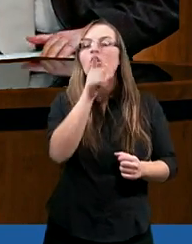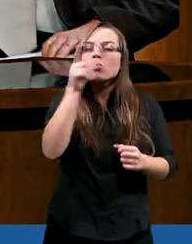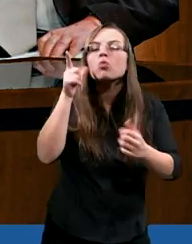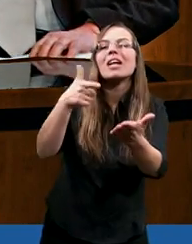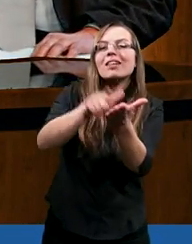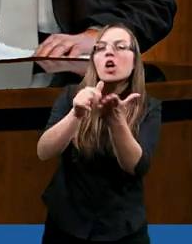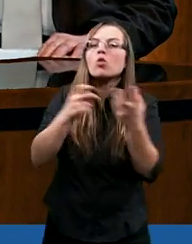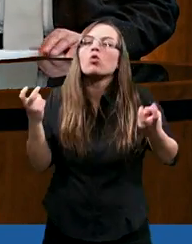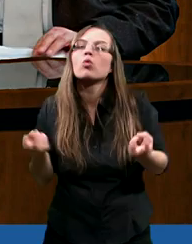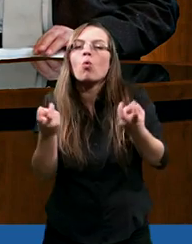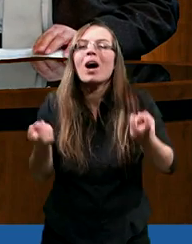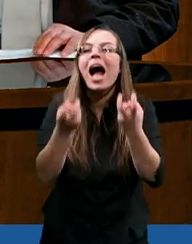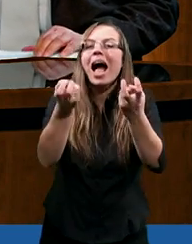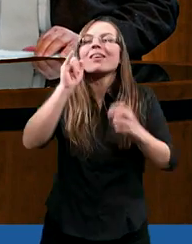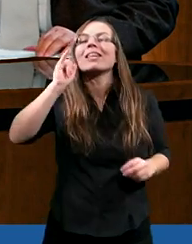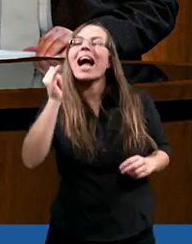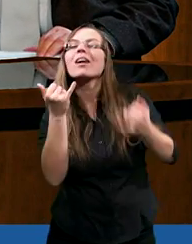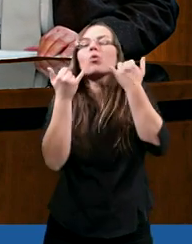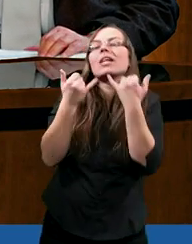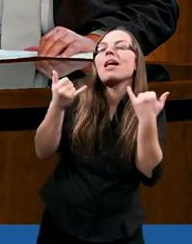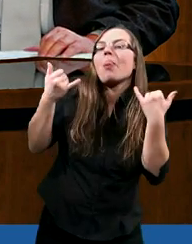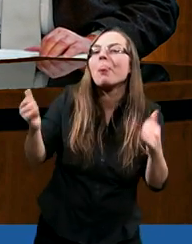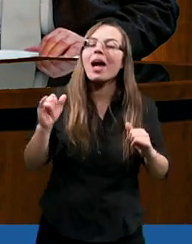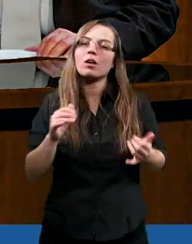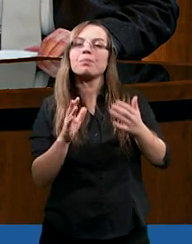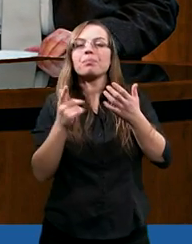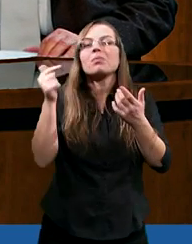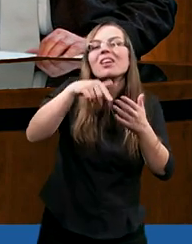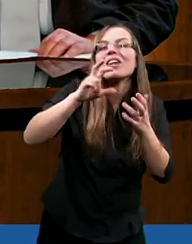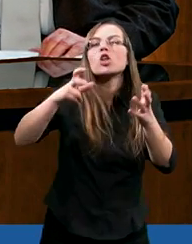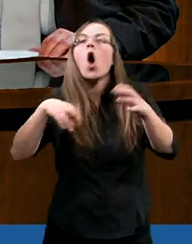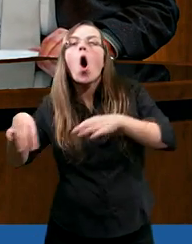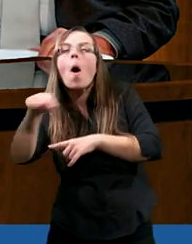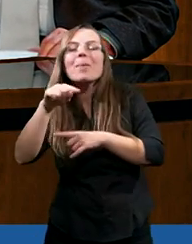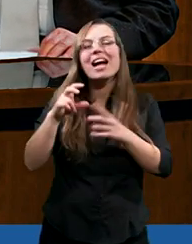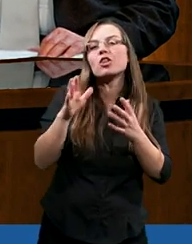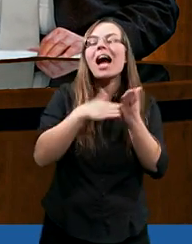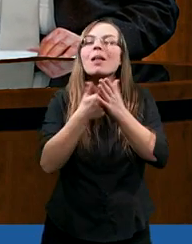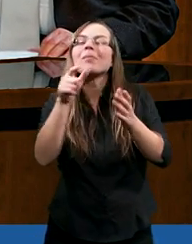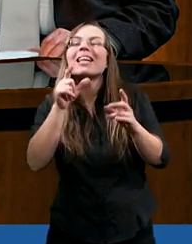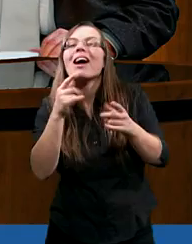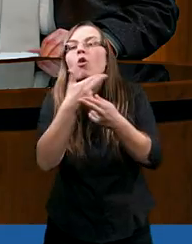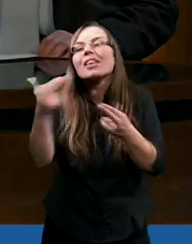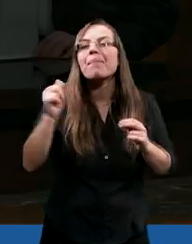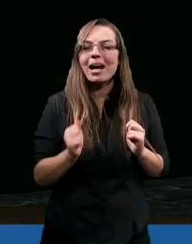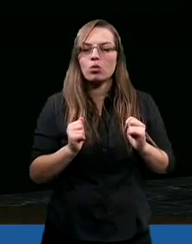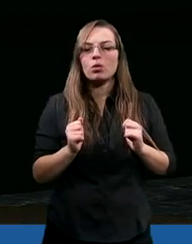często szukają jakiegoś innego wyjścia czy obejścia tego, co mówi Słowo Boże.